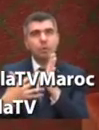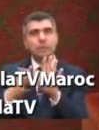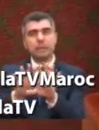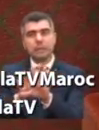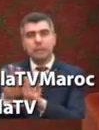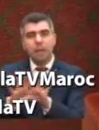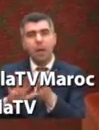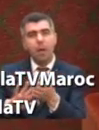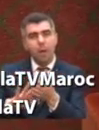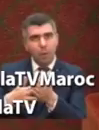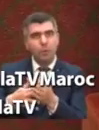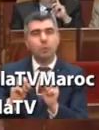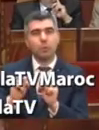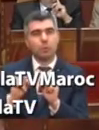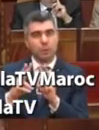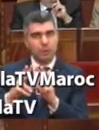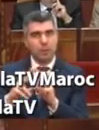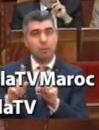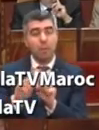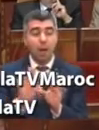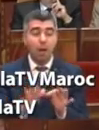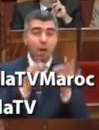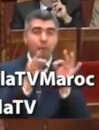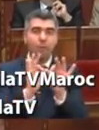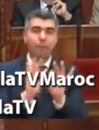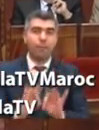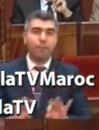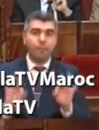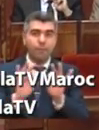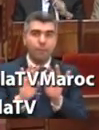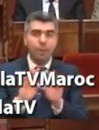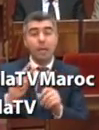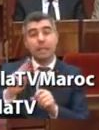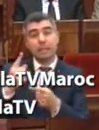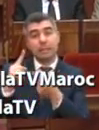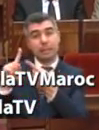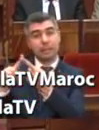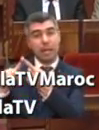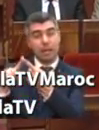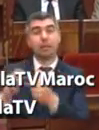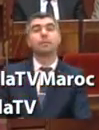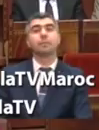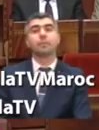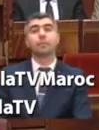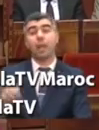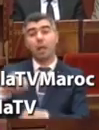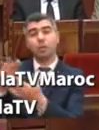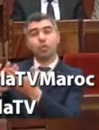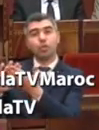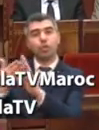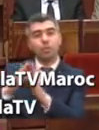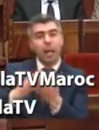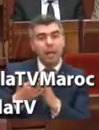اللي ما كانتش في المستوى، عطت نتائج عكسية. والشق الثاني مرتبط أنه هاد التعاونيات الفلاحية